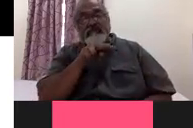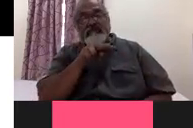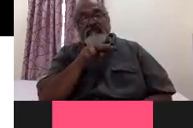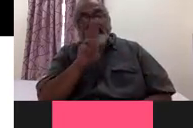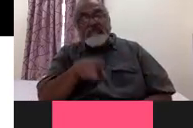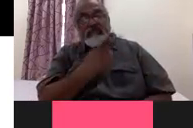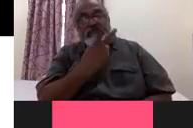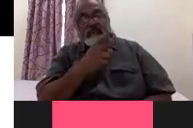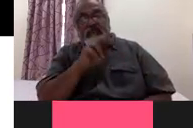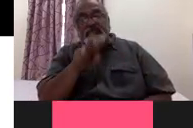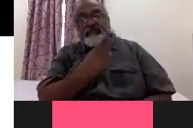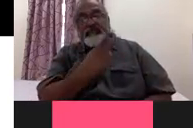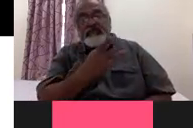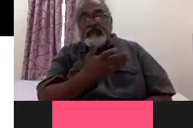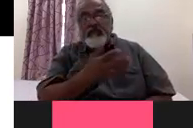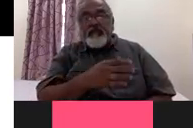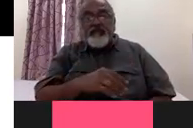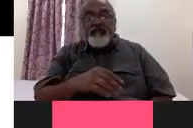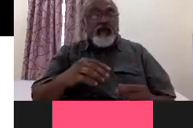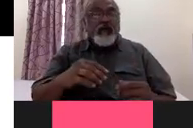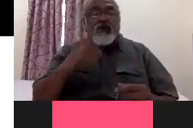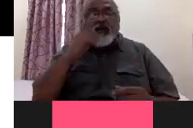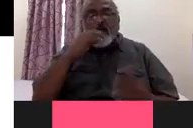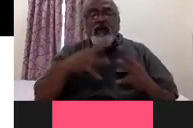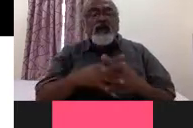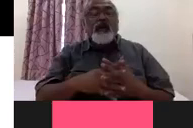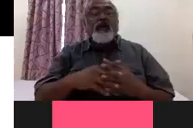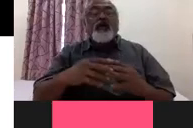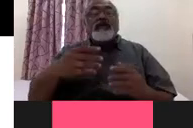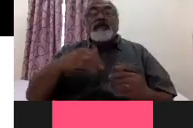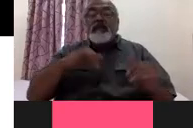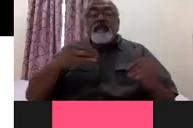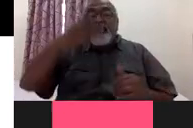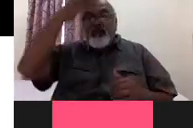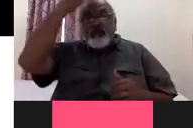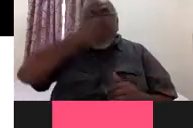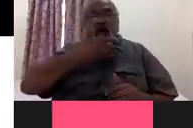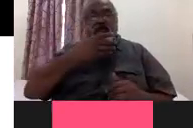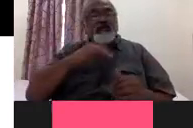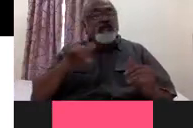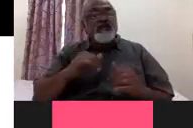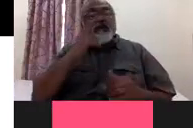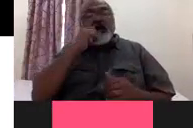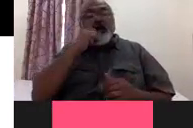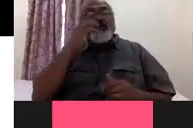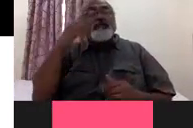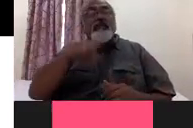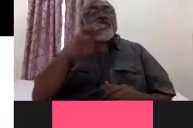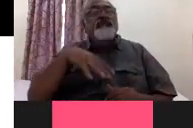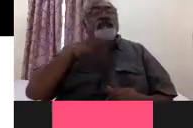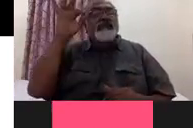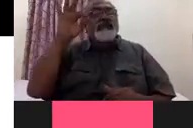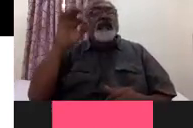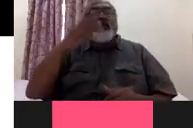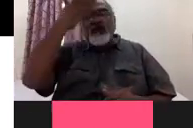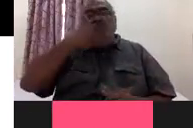दैट वुमन शुड नॉट वियर बुर्का, बट इट शुड बी देयर चॉइस, एंड द पॉइंट ऑफ कंसिडरेशन शुड बी देयर. Like, what are the